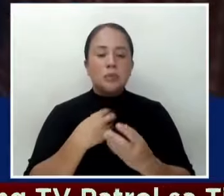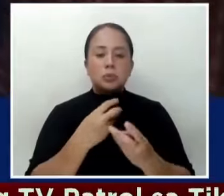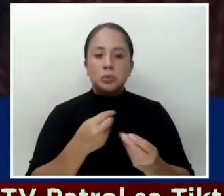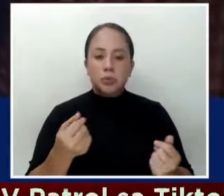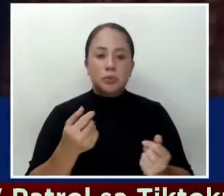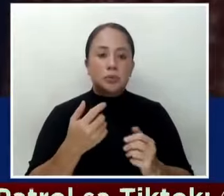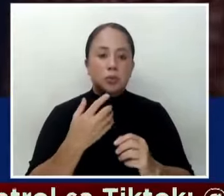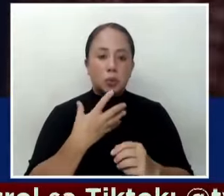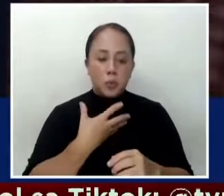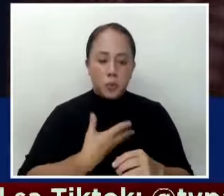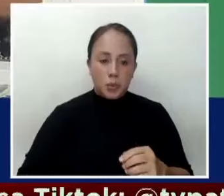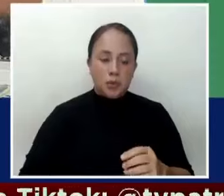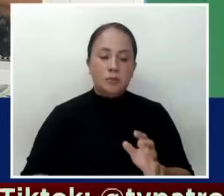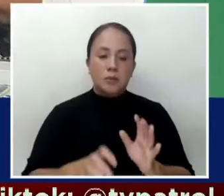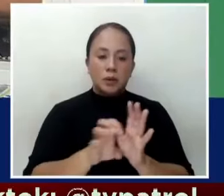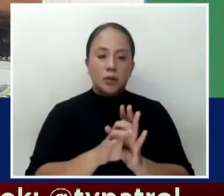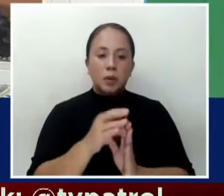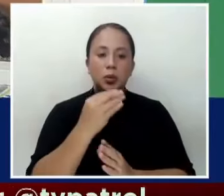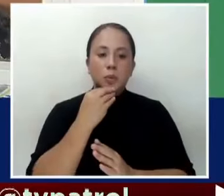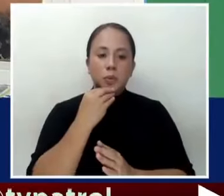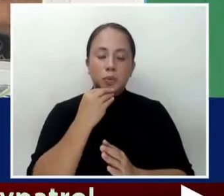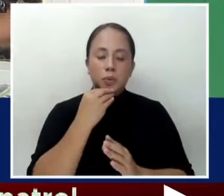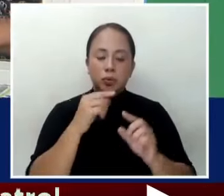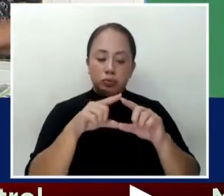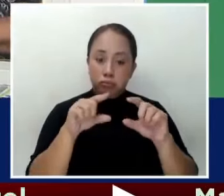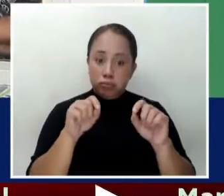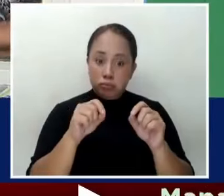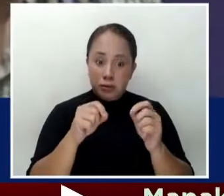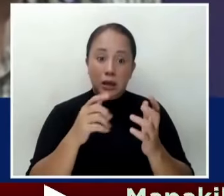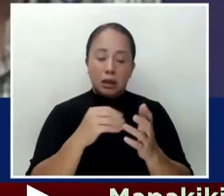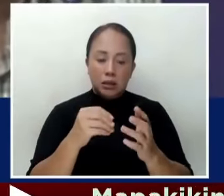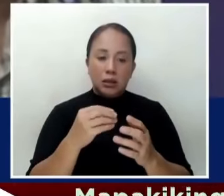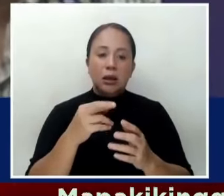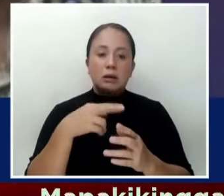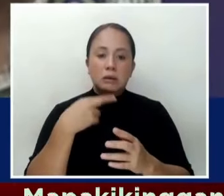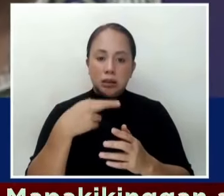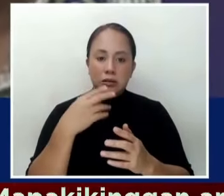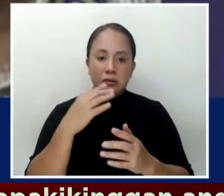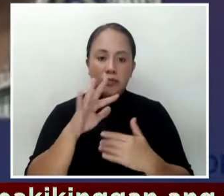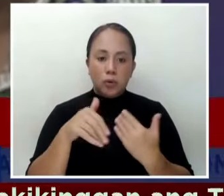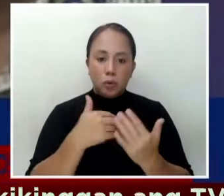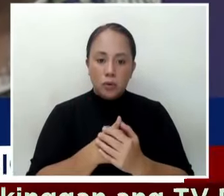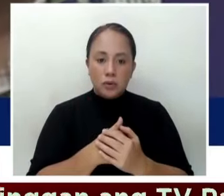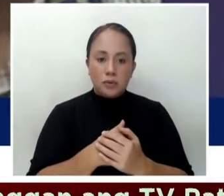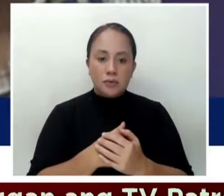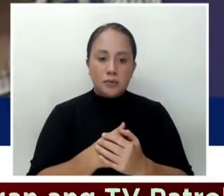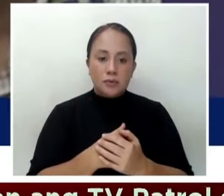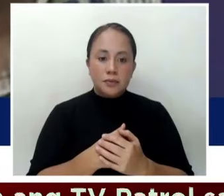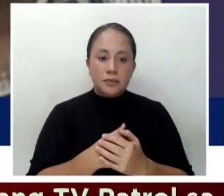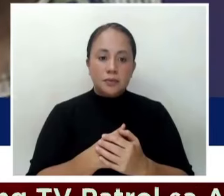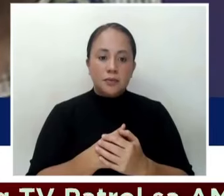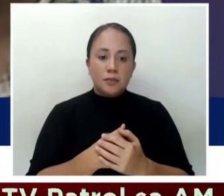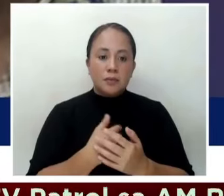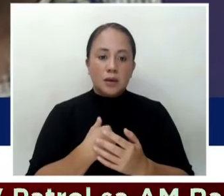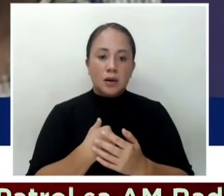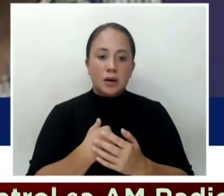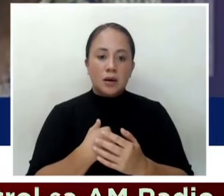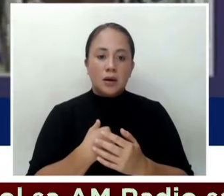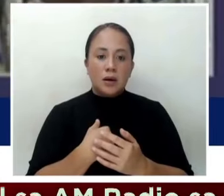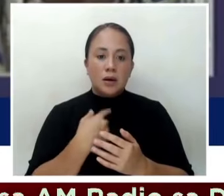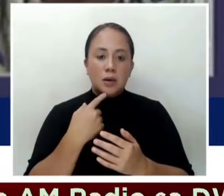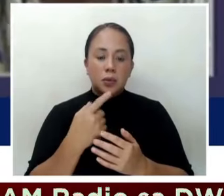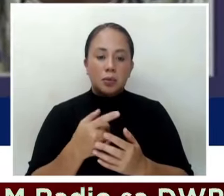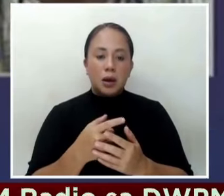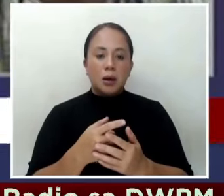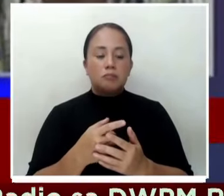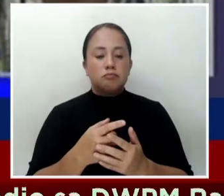gutom, tulad ng food stamp at rice for all. Again, yan yung mga self-rated survey na